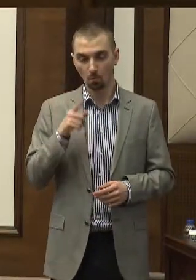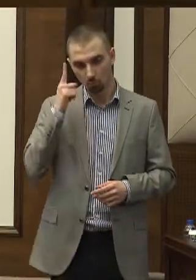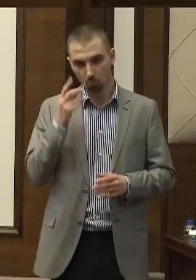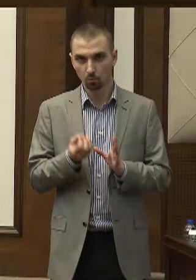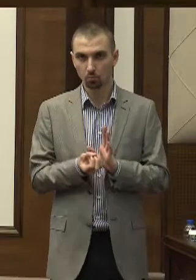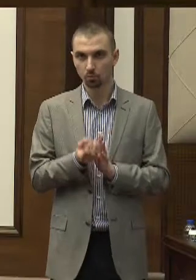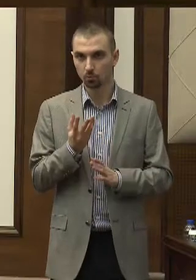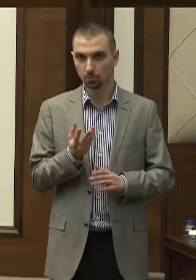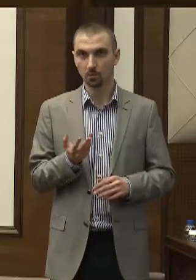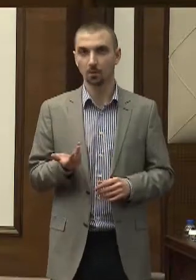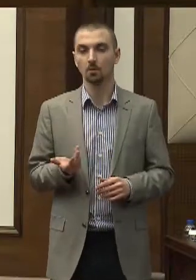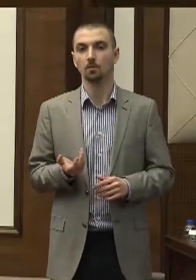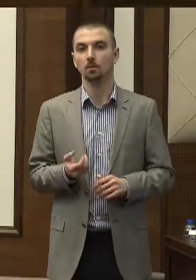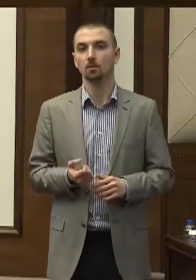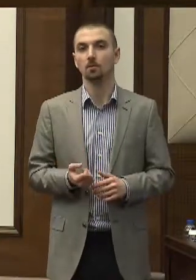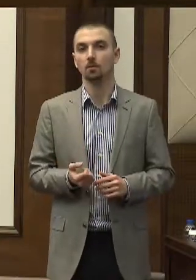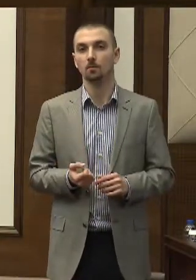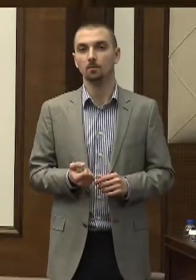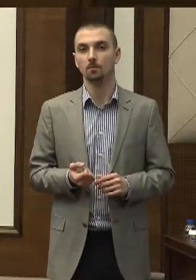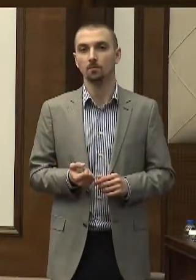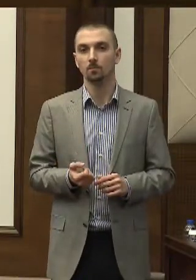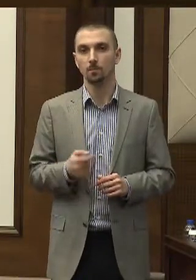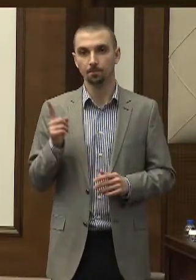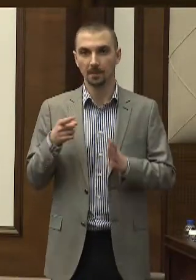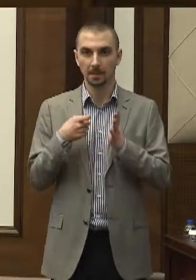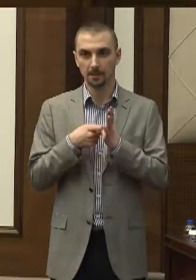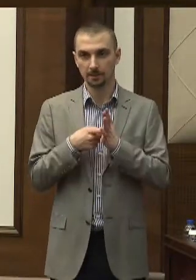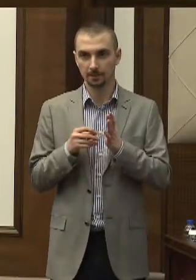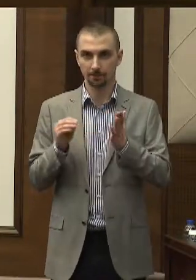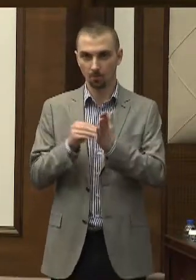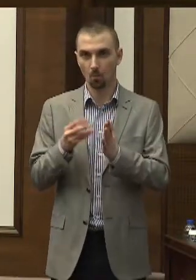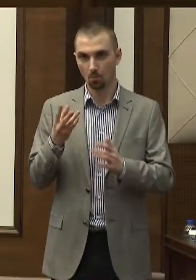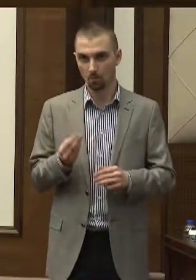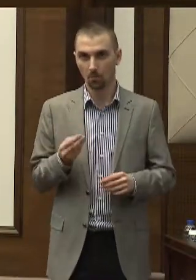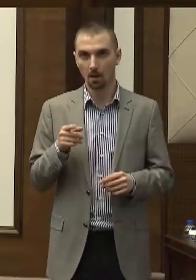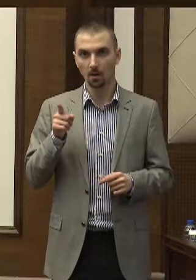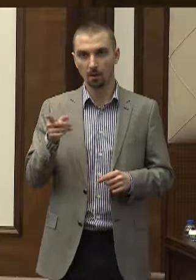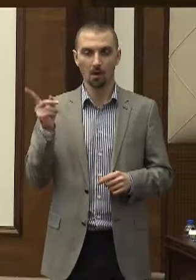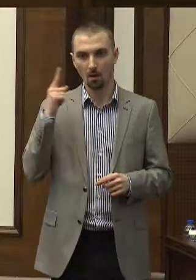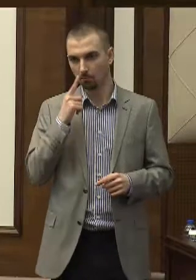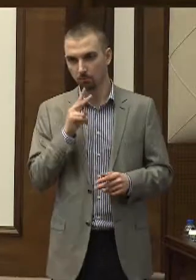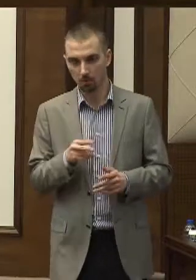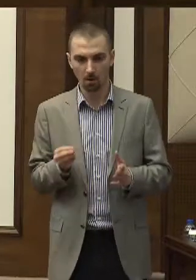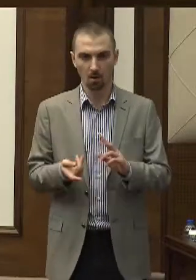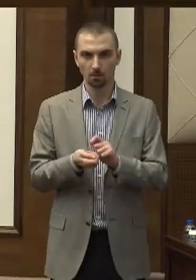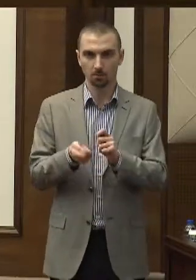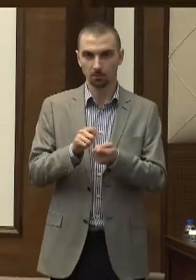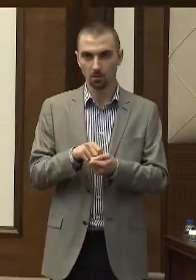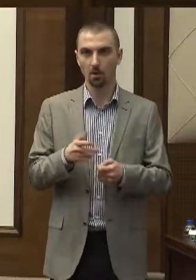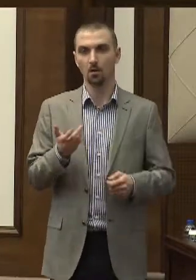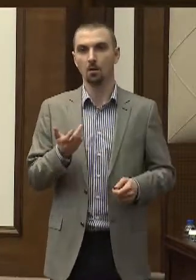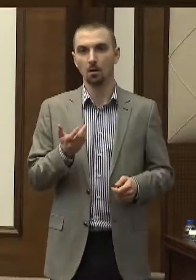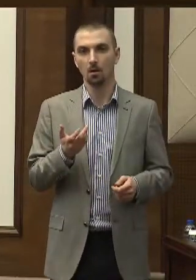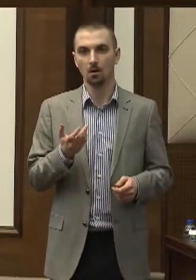kurucularından, dedeleri o köyün kurucularından, onun ismi verilmiş orada bir sokağa. Sen kaldırıyorsun Atatürk